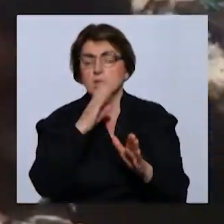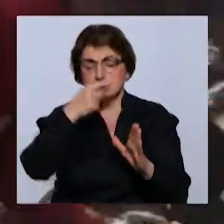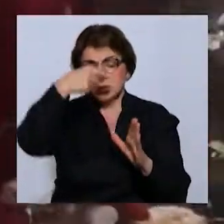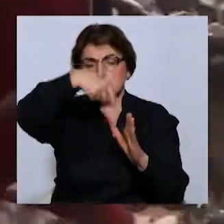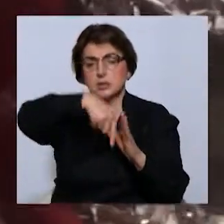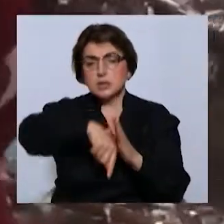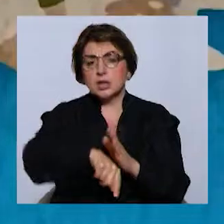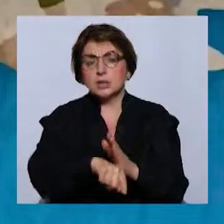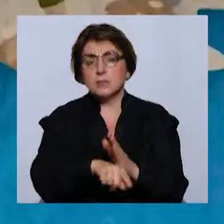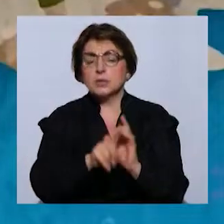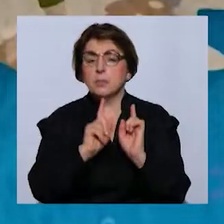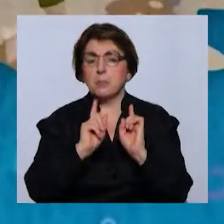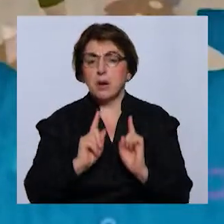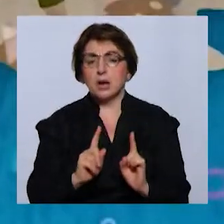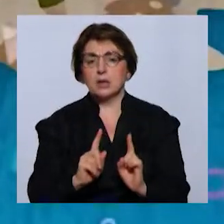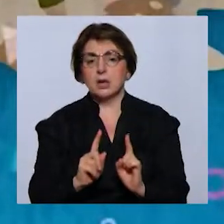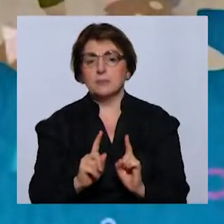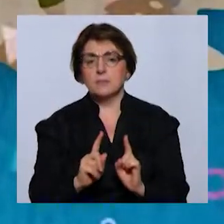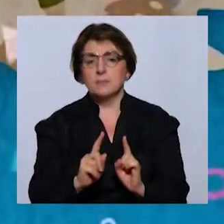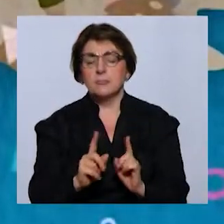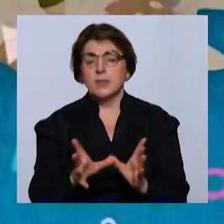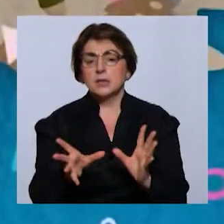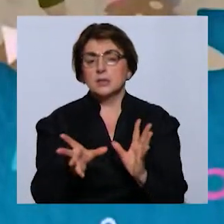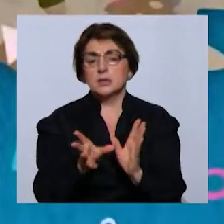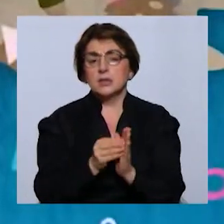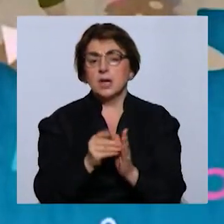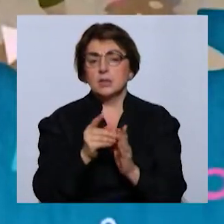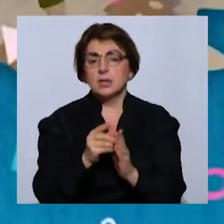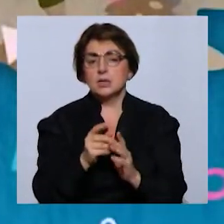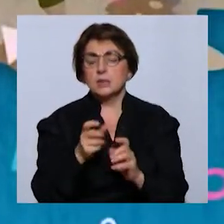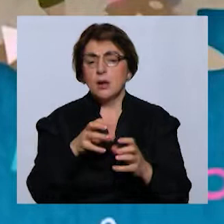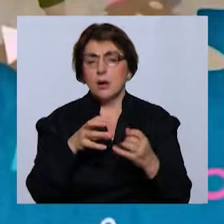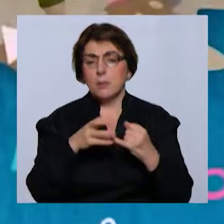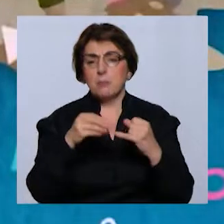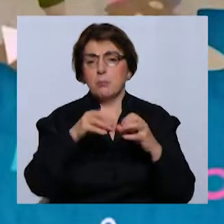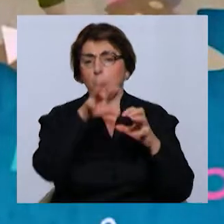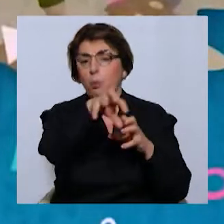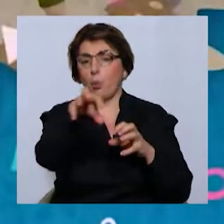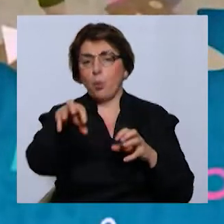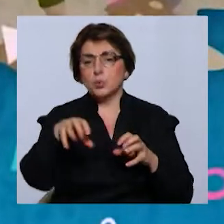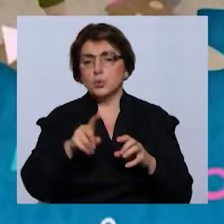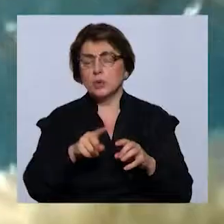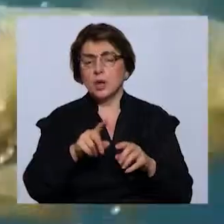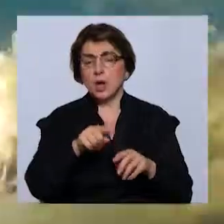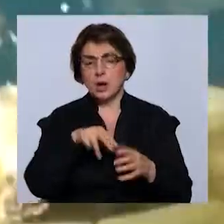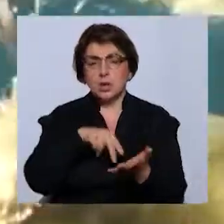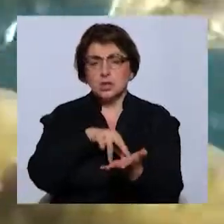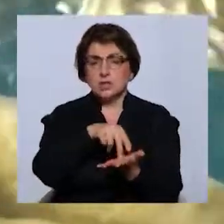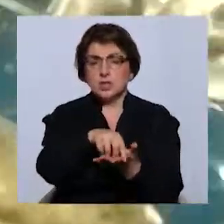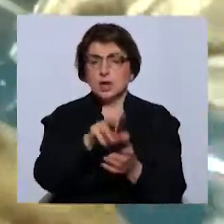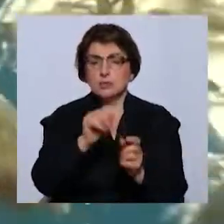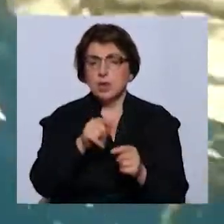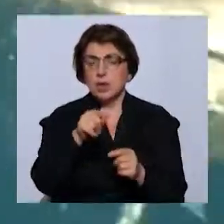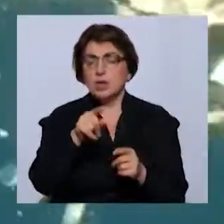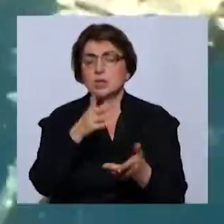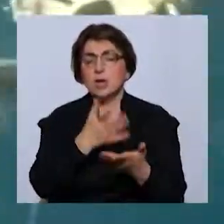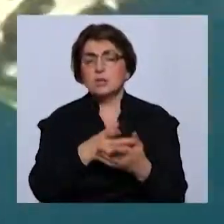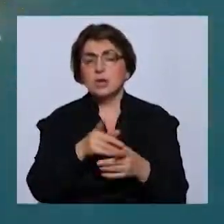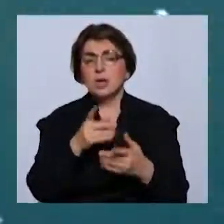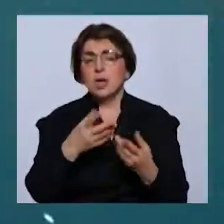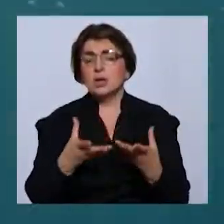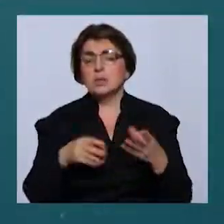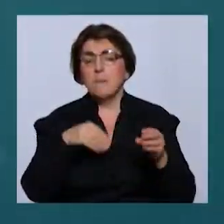სიღრმეებში. Მაგრამ თან ეს მართლაც კუნძული კი არ არის, რაზედაც დაუშვათ სიარული შეიძლება, არამედ არის